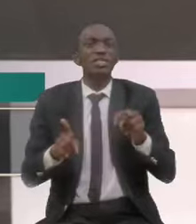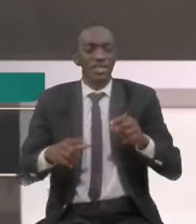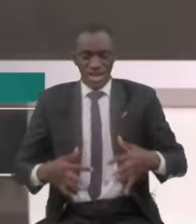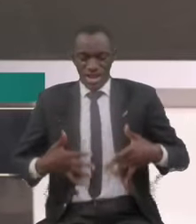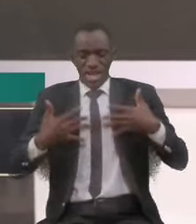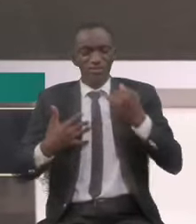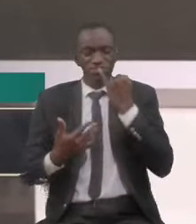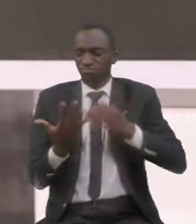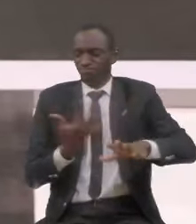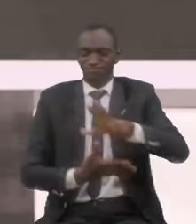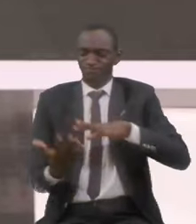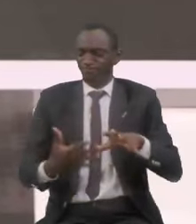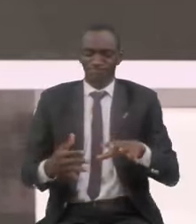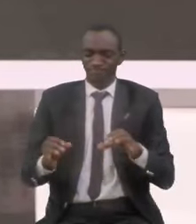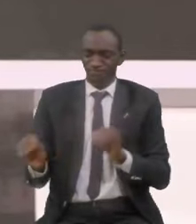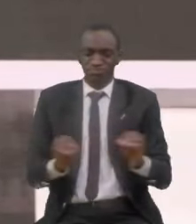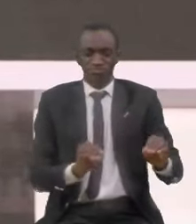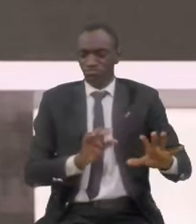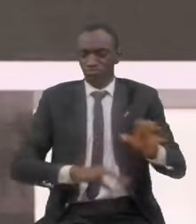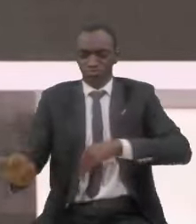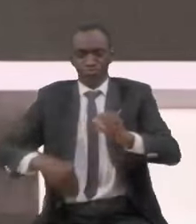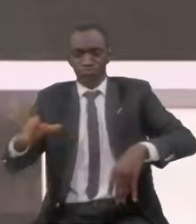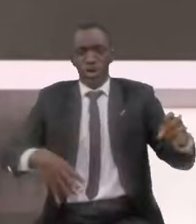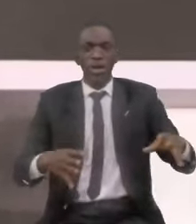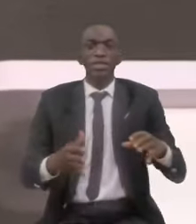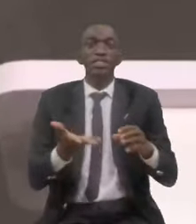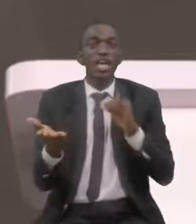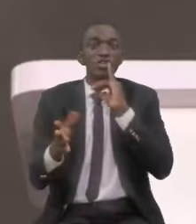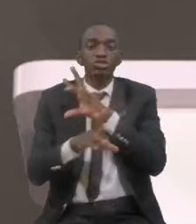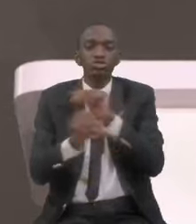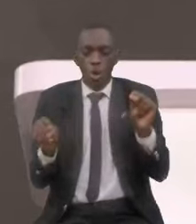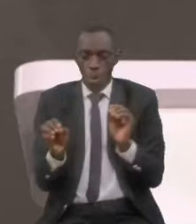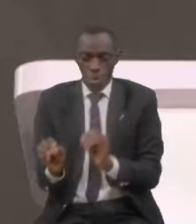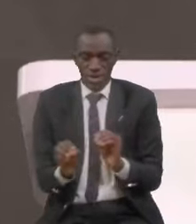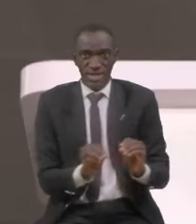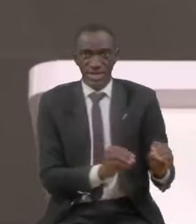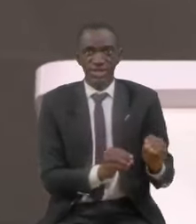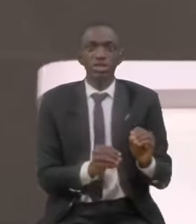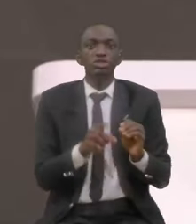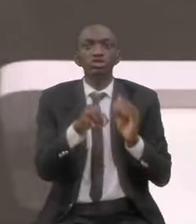complètement encombrée. Il n'y a pas d'ordre. Tu ne pourras pas trouver jusqu'à ce que